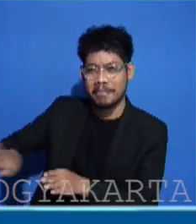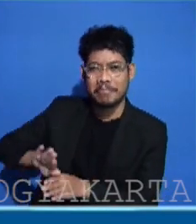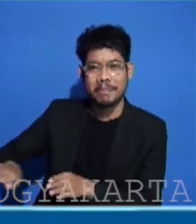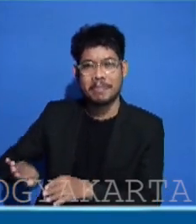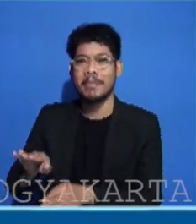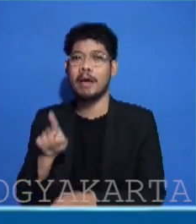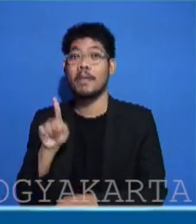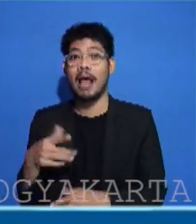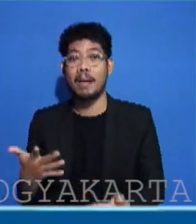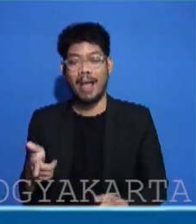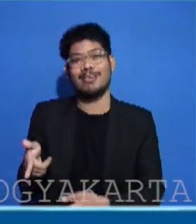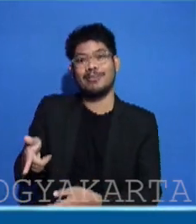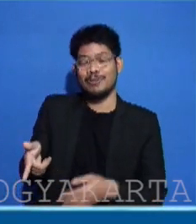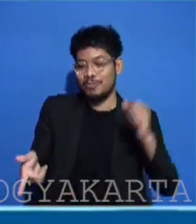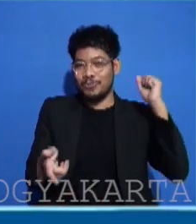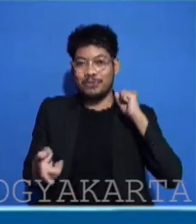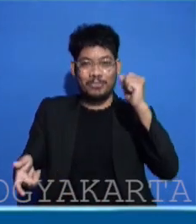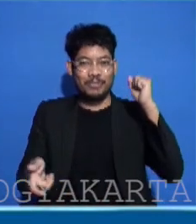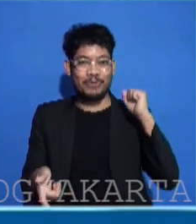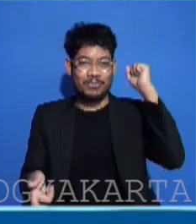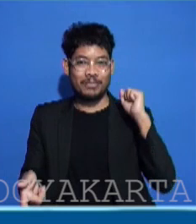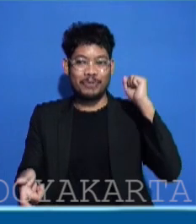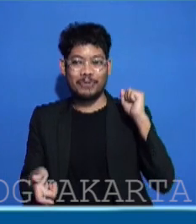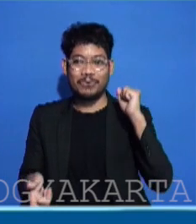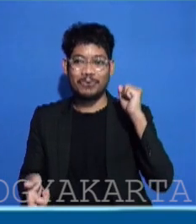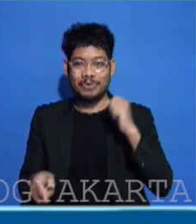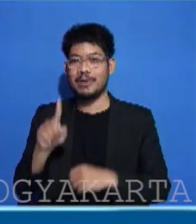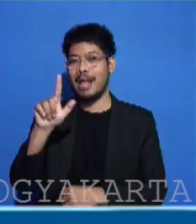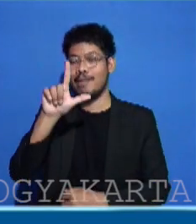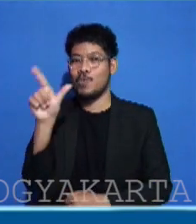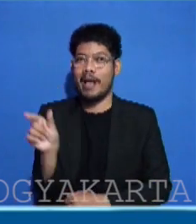Furadan ingkang dipun kinaken dumugis tunggal Wulan